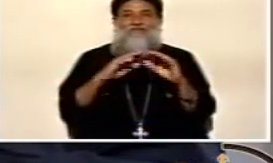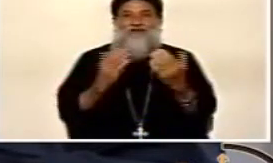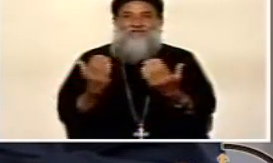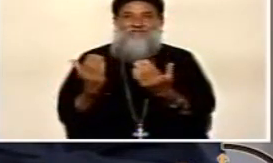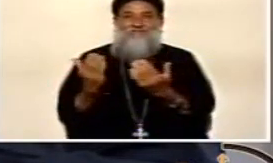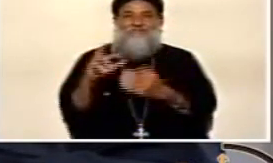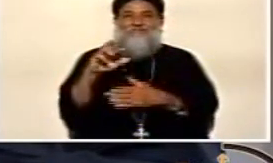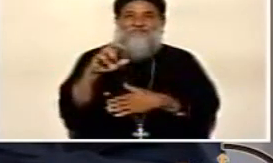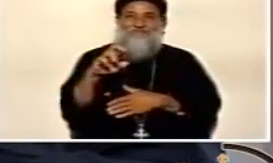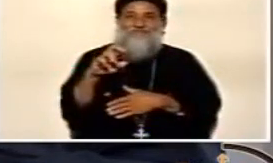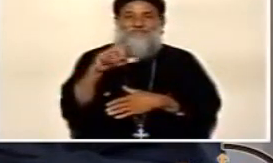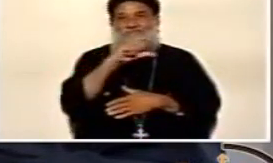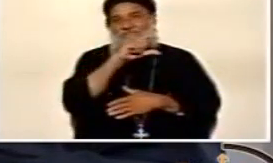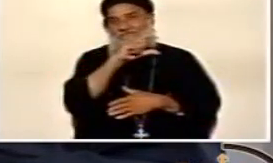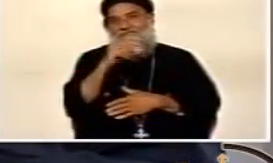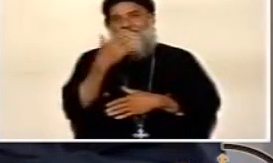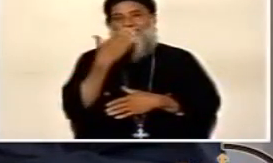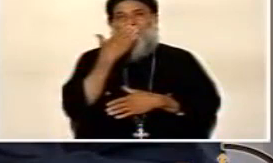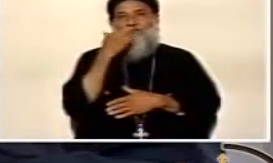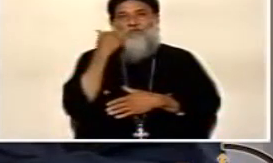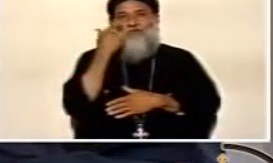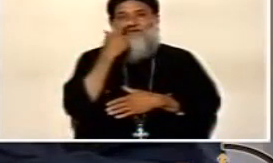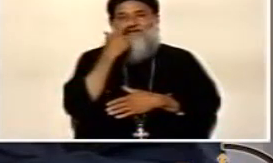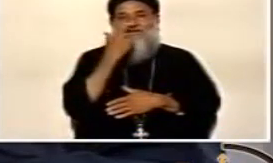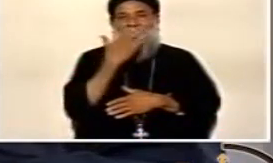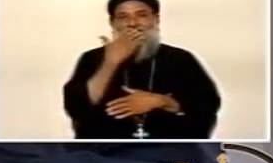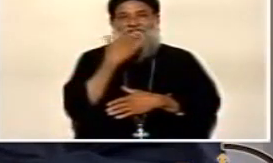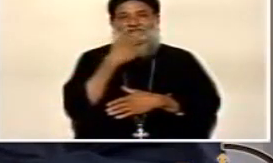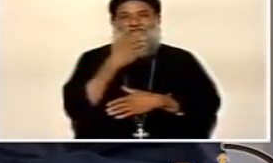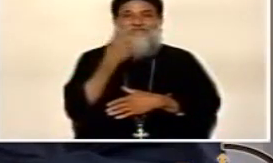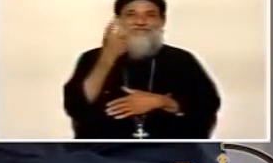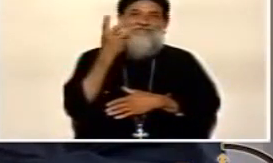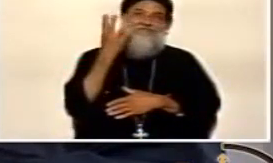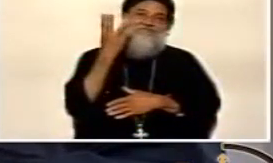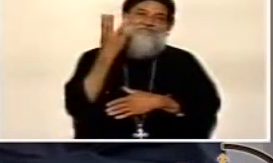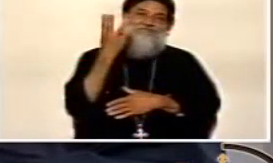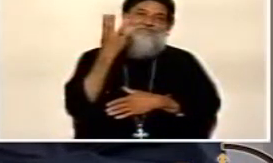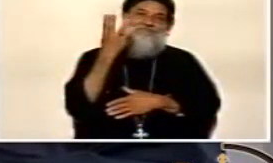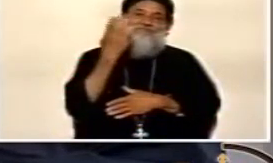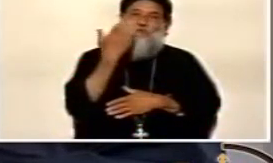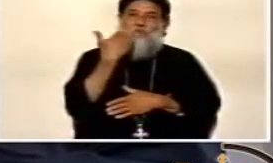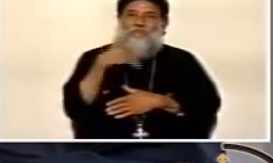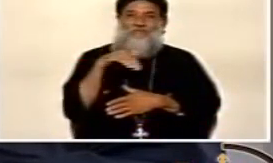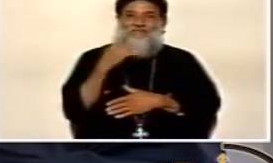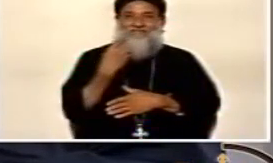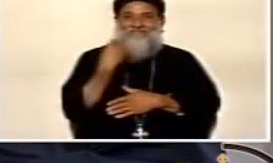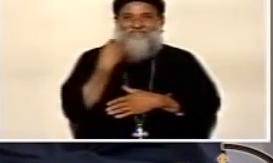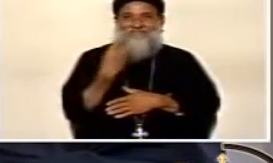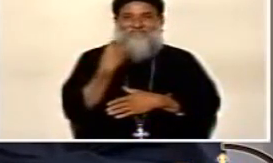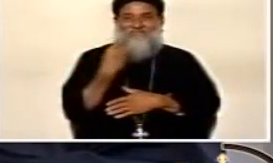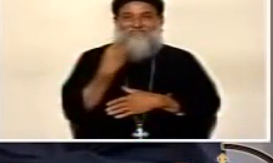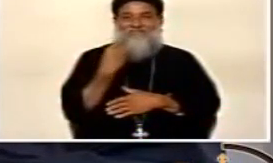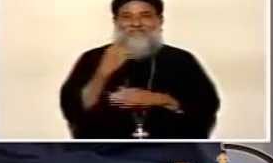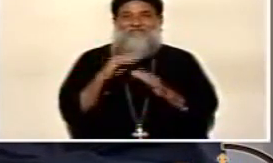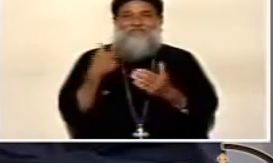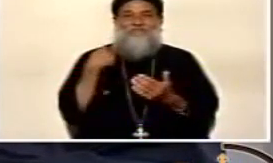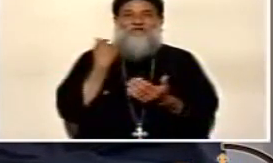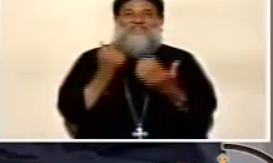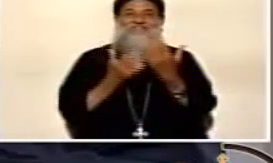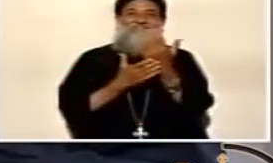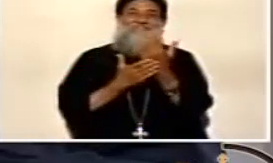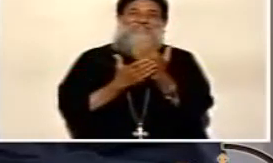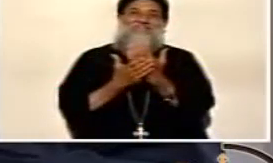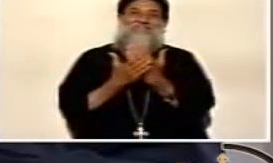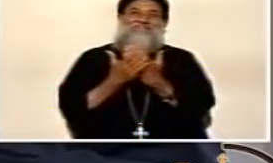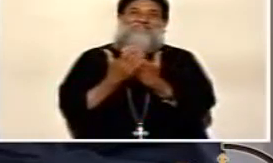قراءات أحد بقونا. احنا وصلنا لغاية الأحد الرابع بس كناش خلصنا الإنجيل بتاع الأحد الرابع. ناخد بتاع شهر